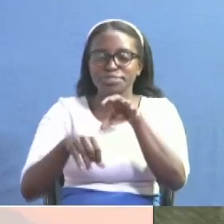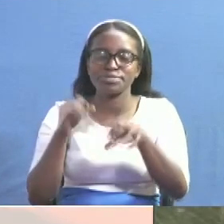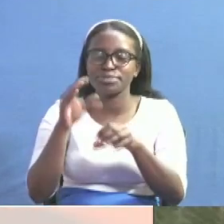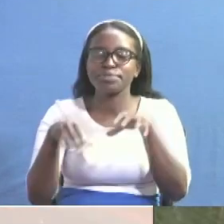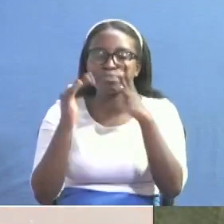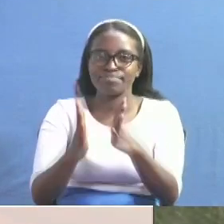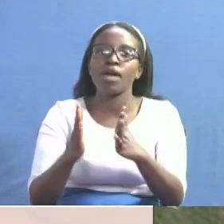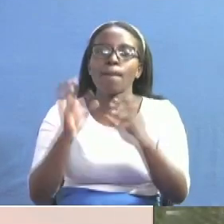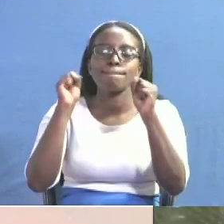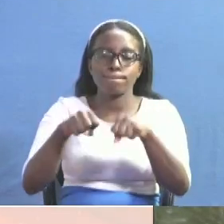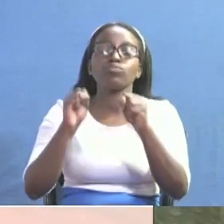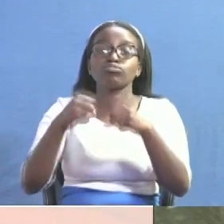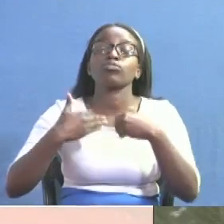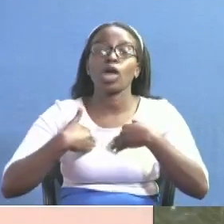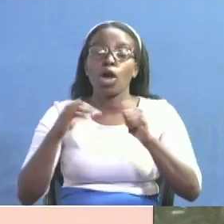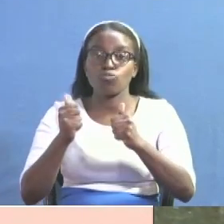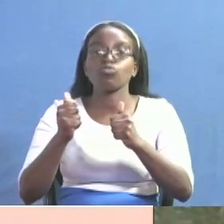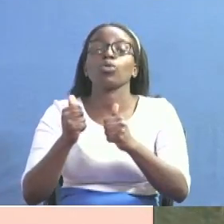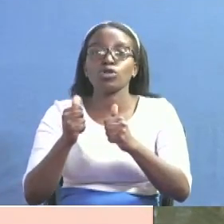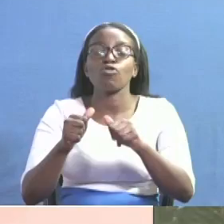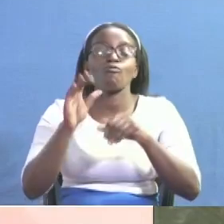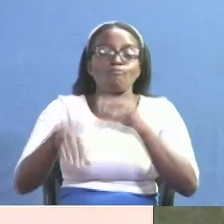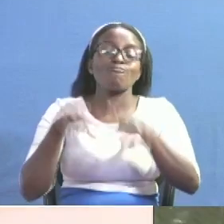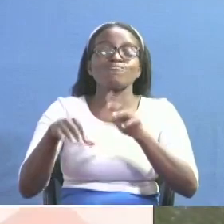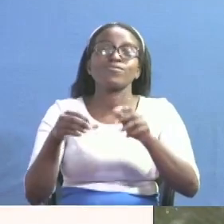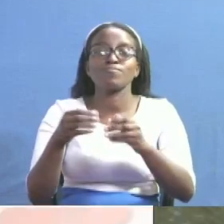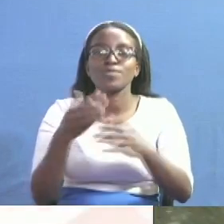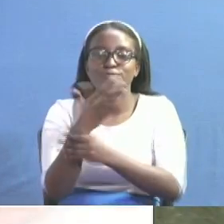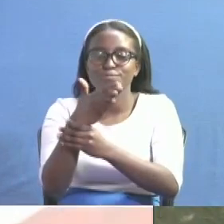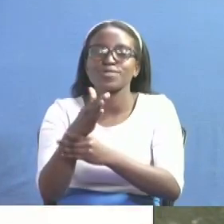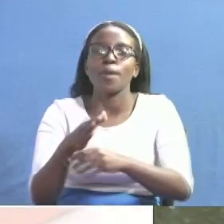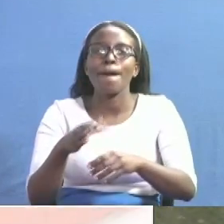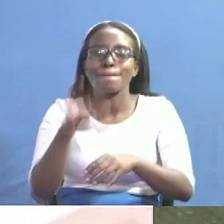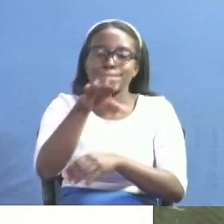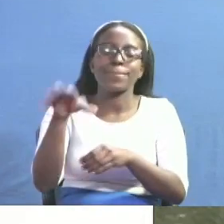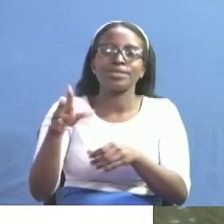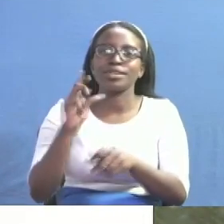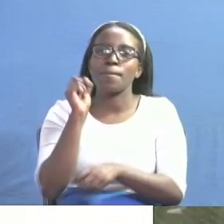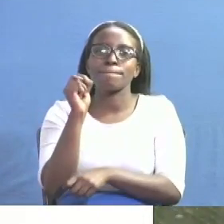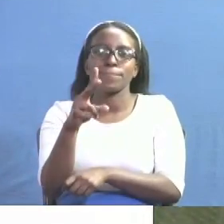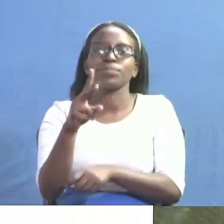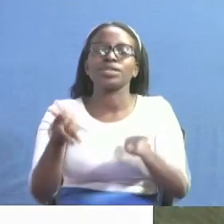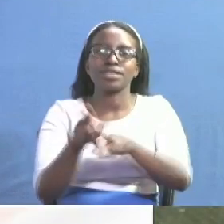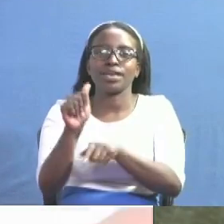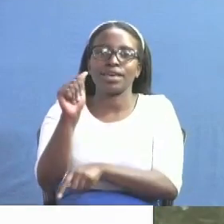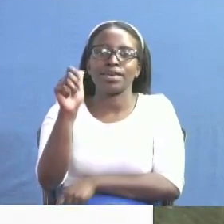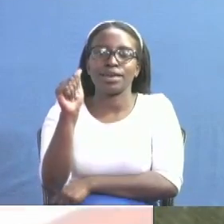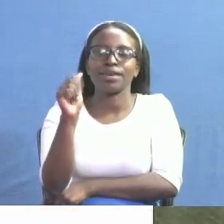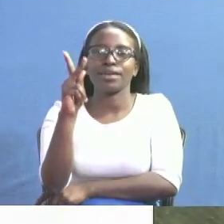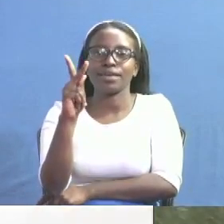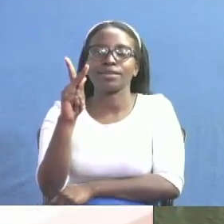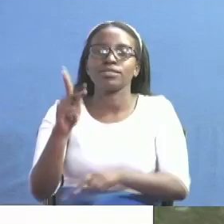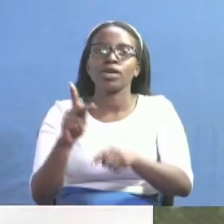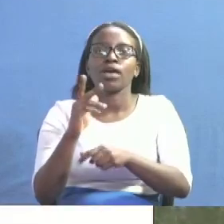in fish farming. Otherwise, for the market, we are okay. AAK is really facilitating that. We